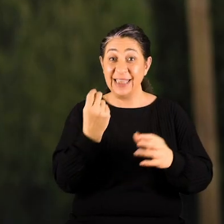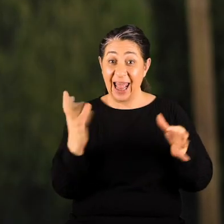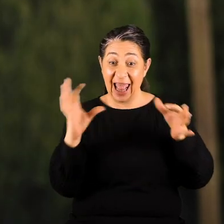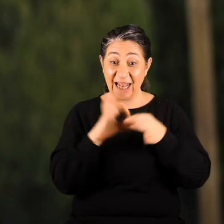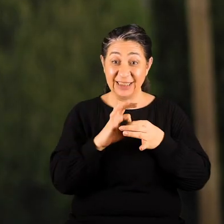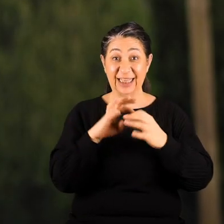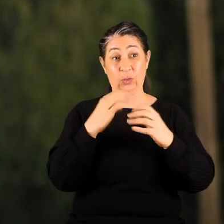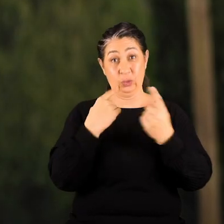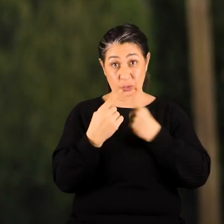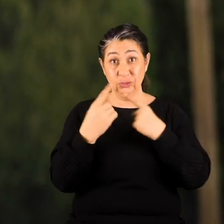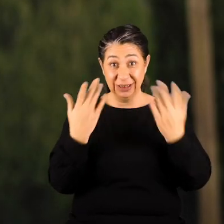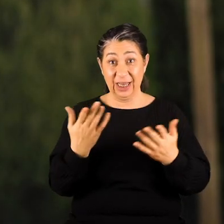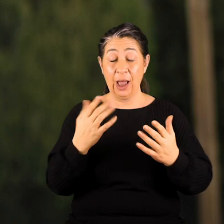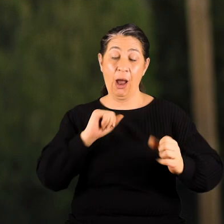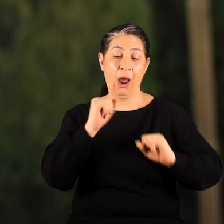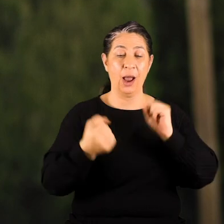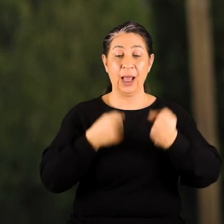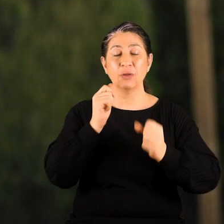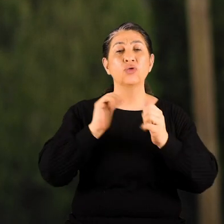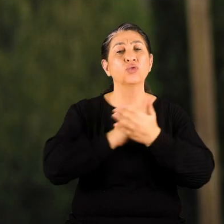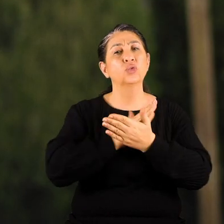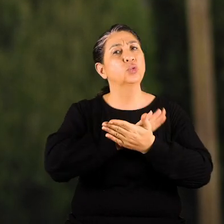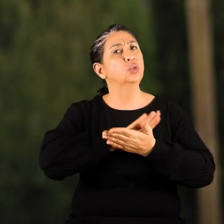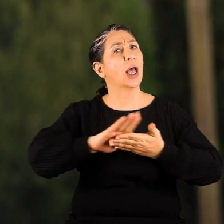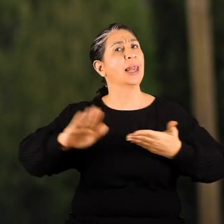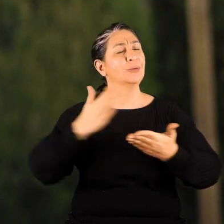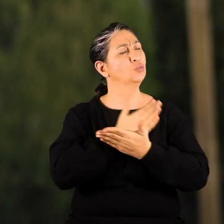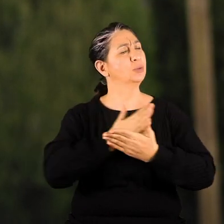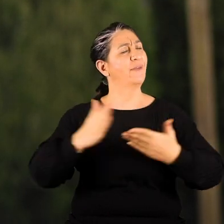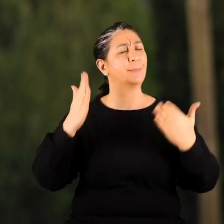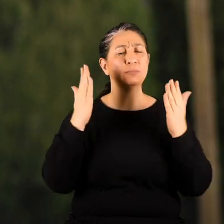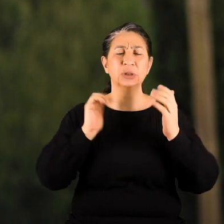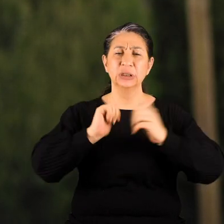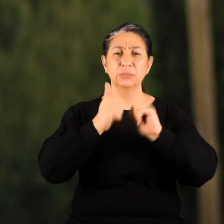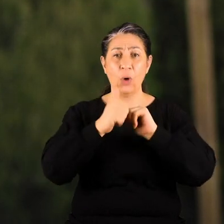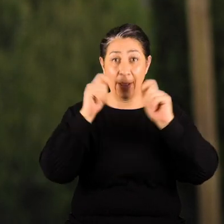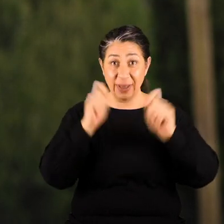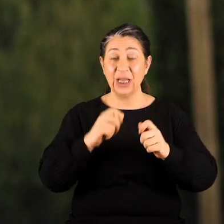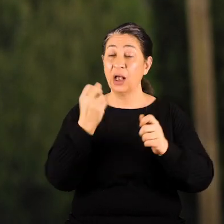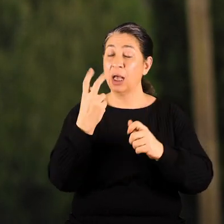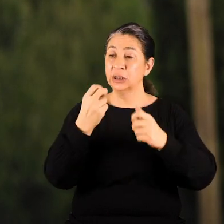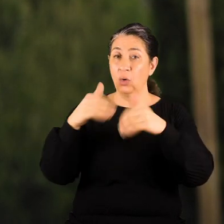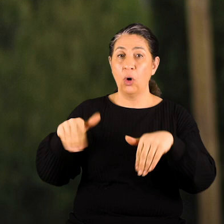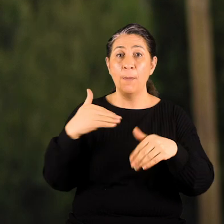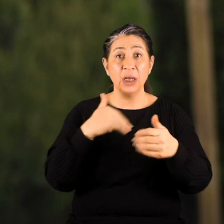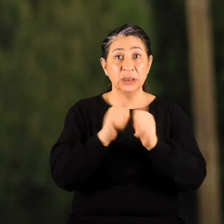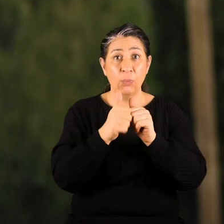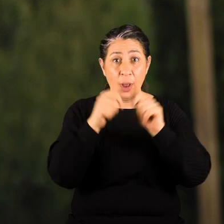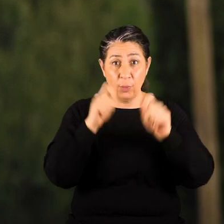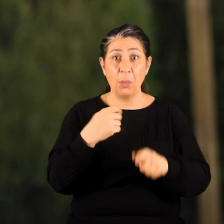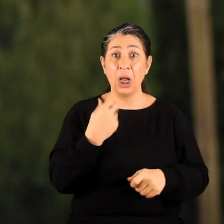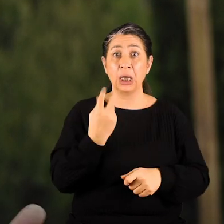ilgili spesifik konuşursak hareket etmek, düzenli spor yapmak kanseri önleyen bir faktördür. Hmm. Ha ben spor yapıyordum,